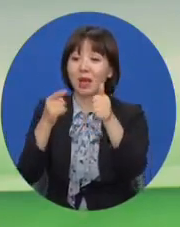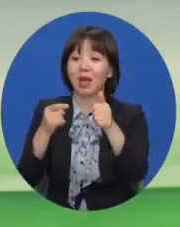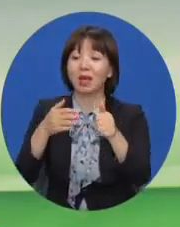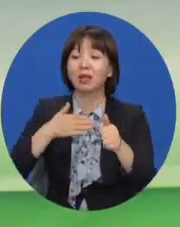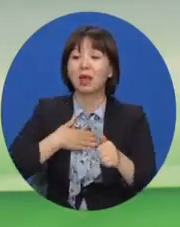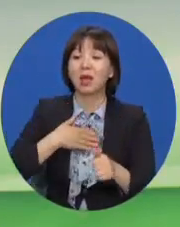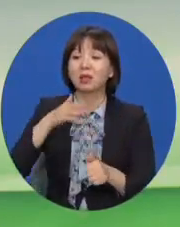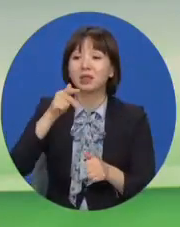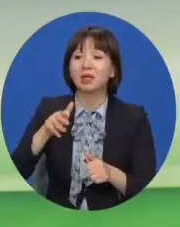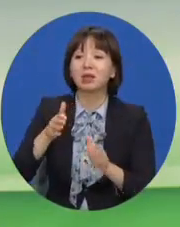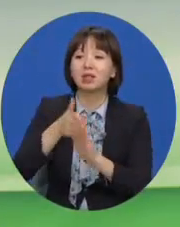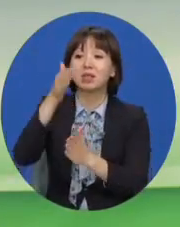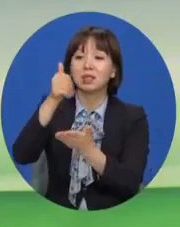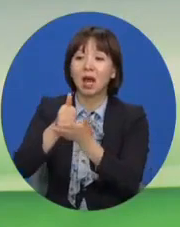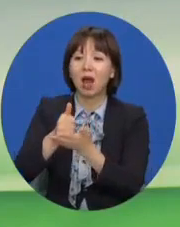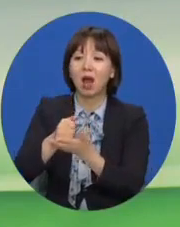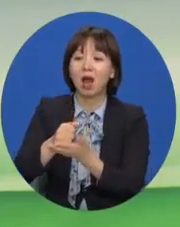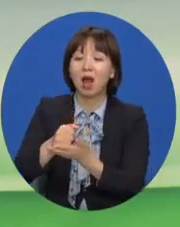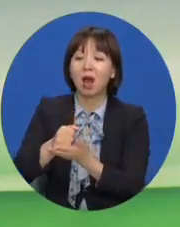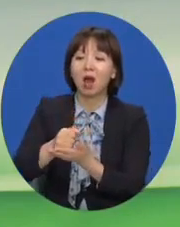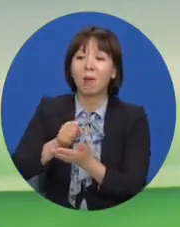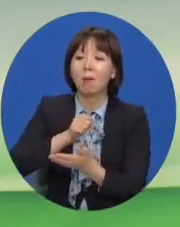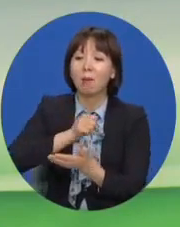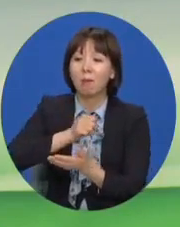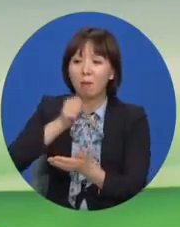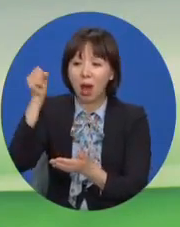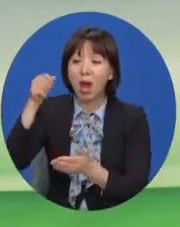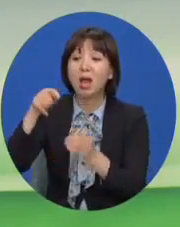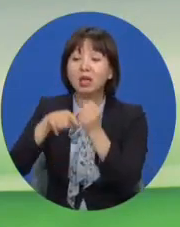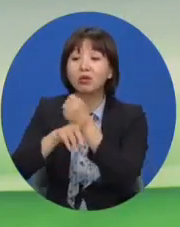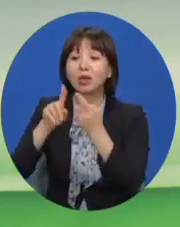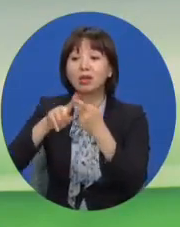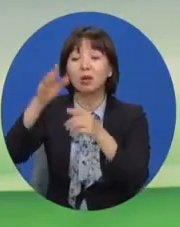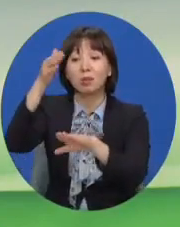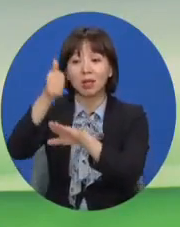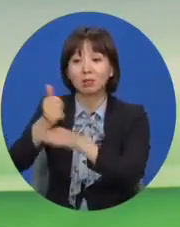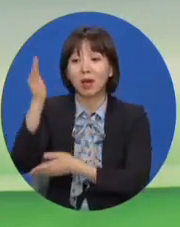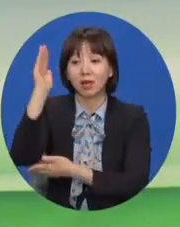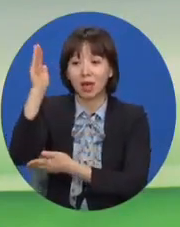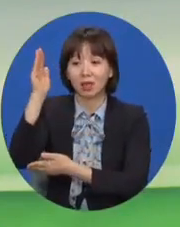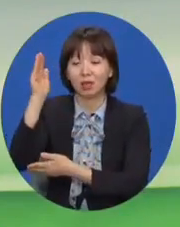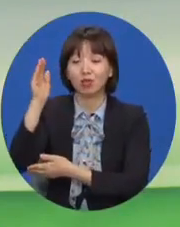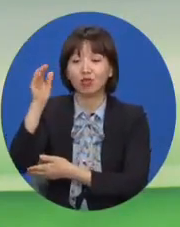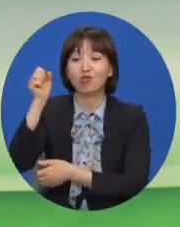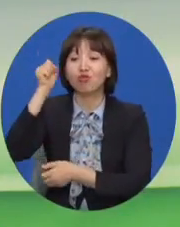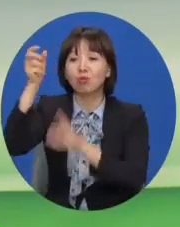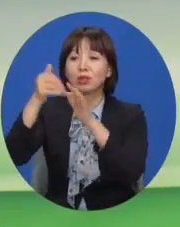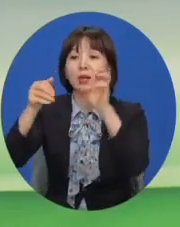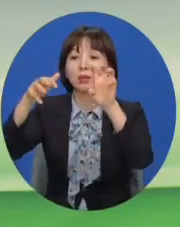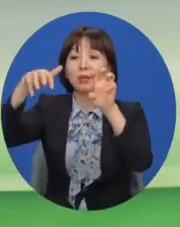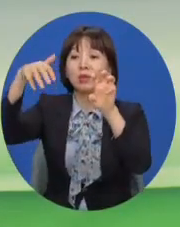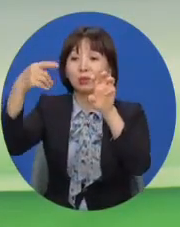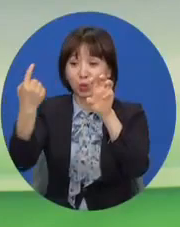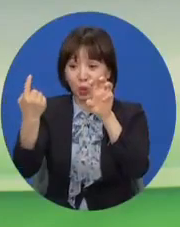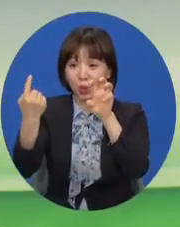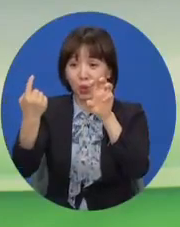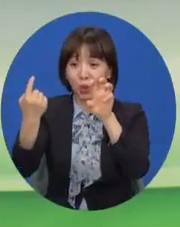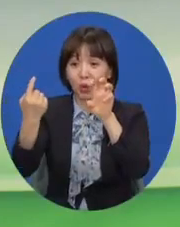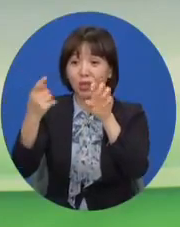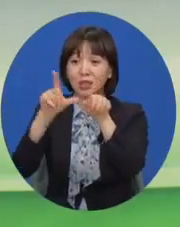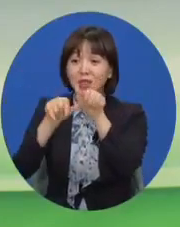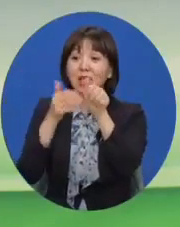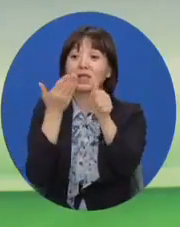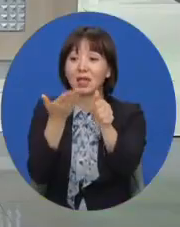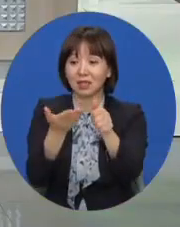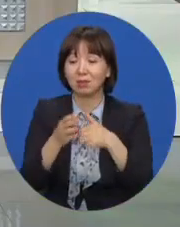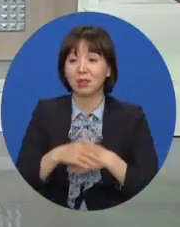제천시장이 되어야 하는지 강조할 수 있는 마지막 맺음말 시간을 드리겠습니다. 각 후보자께 30초씩 여유를